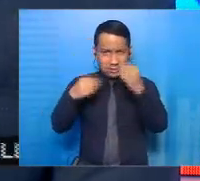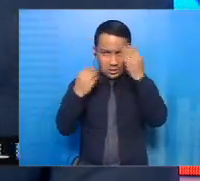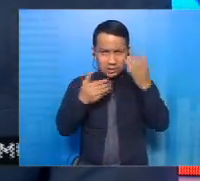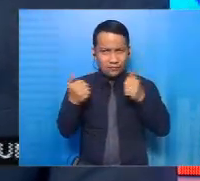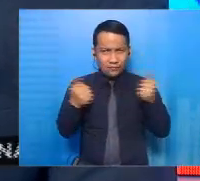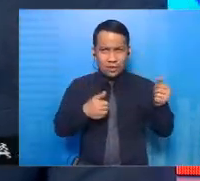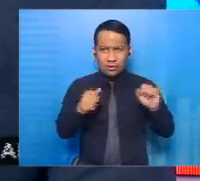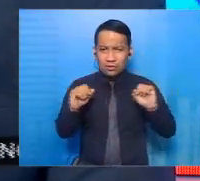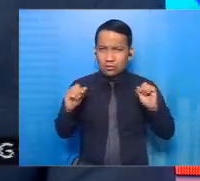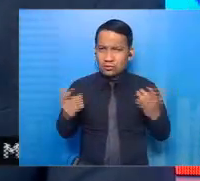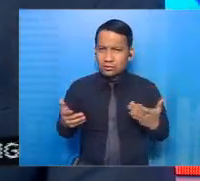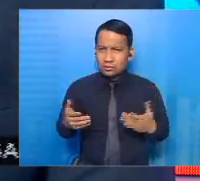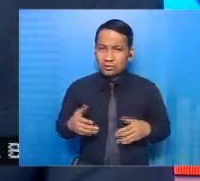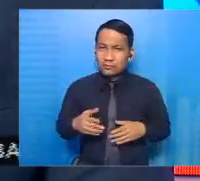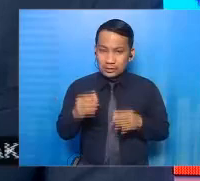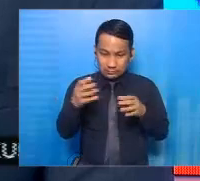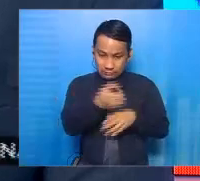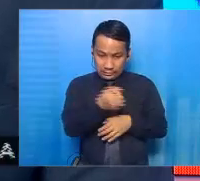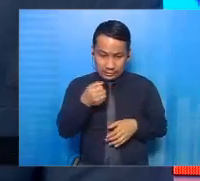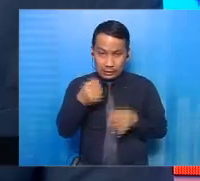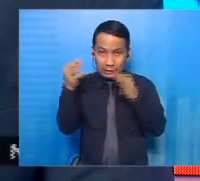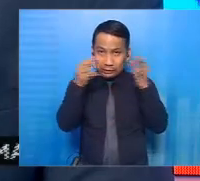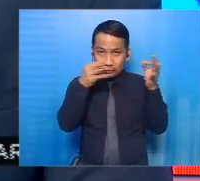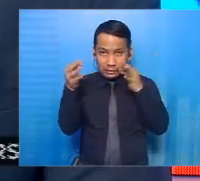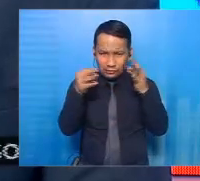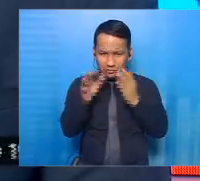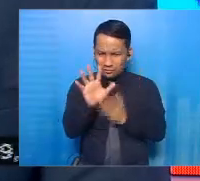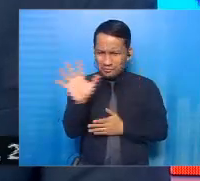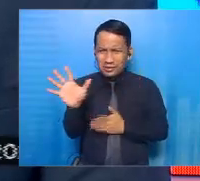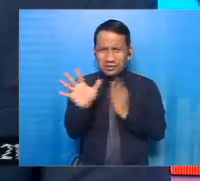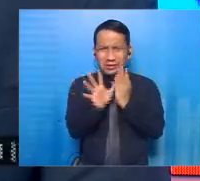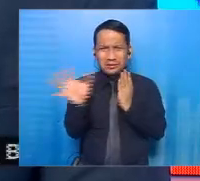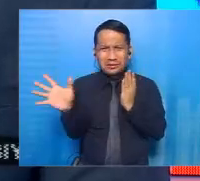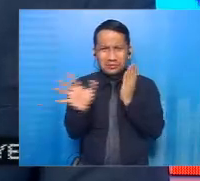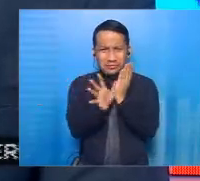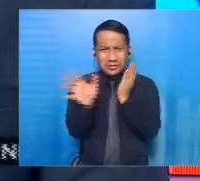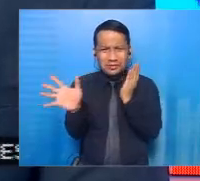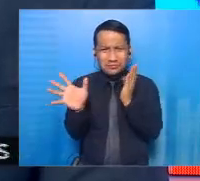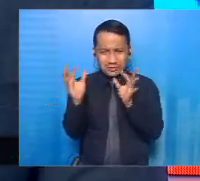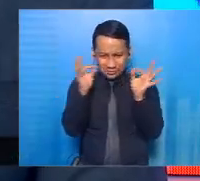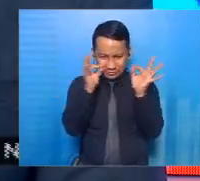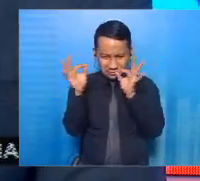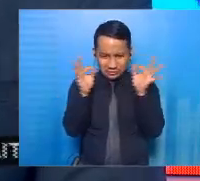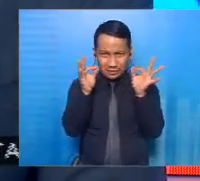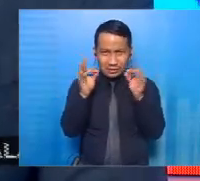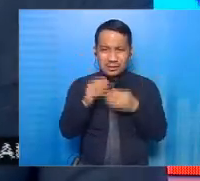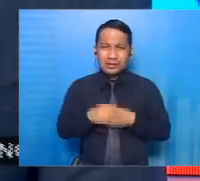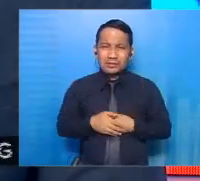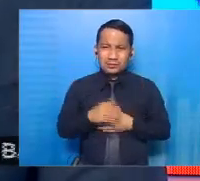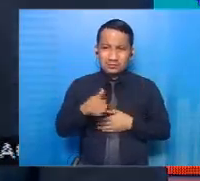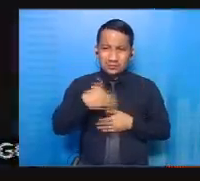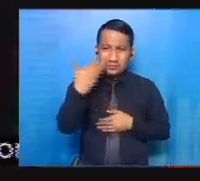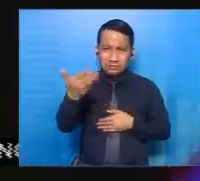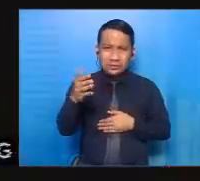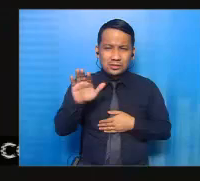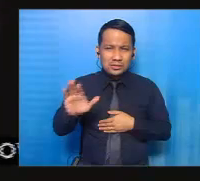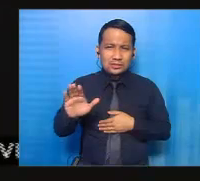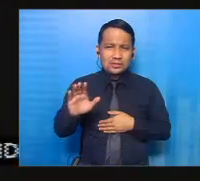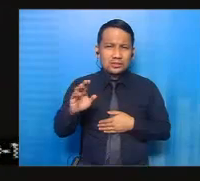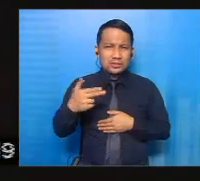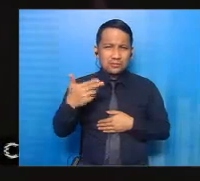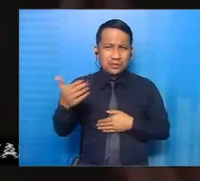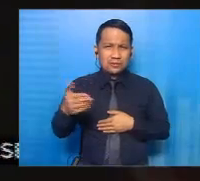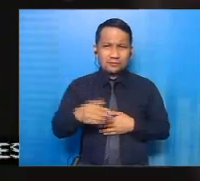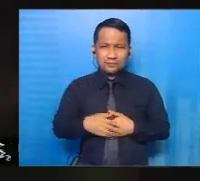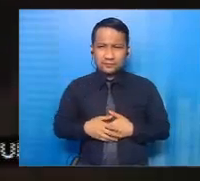sa health protocols, nahulihan pa ng marijuana. Nasa front line ng balitang yan si Hannibal Talete.